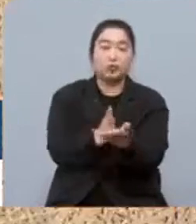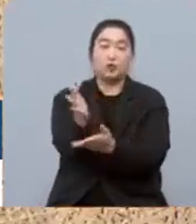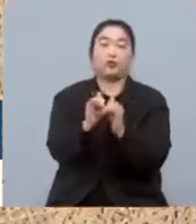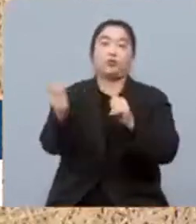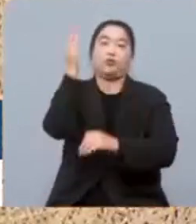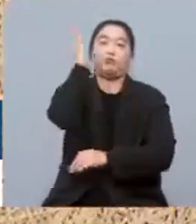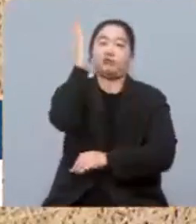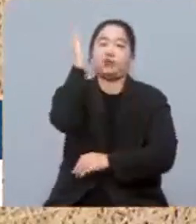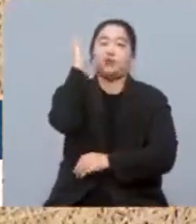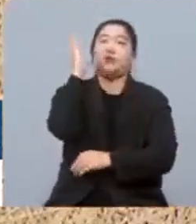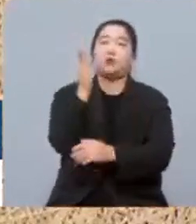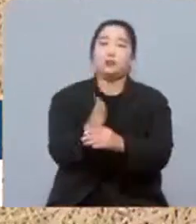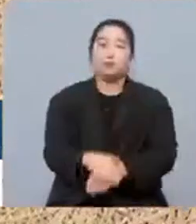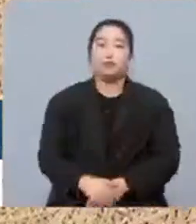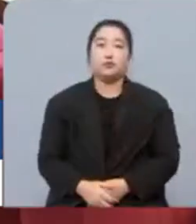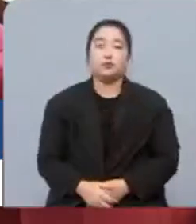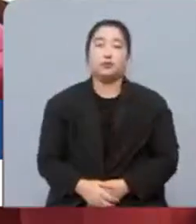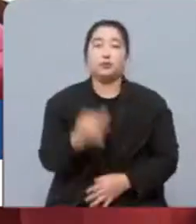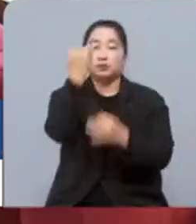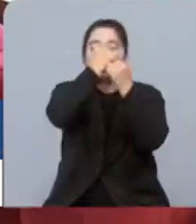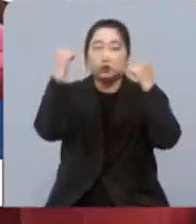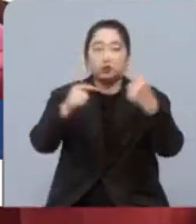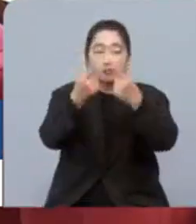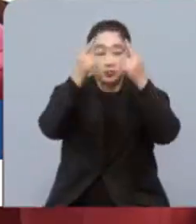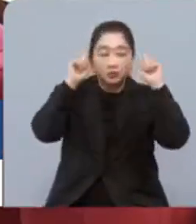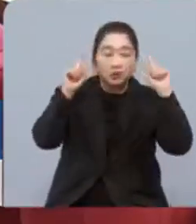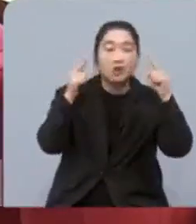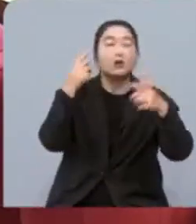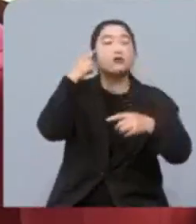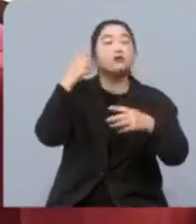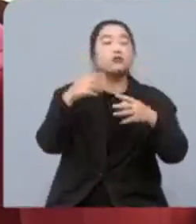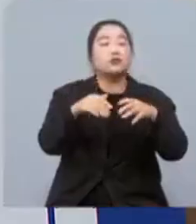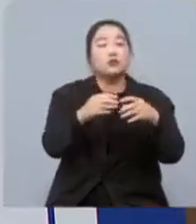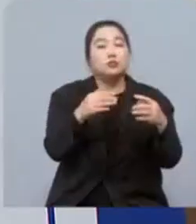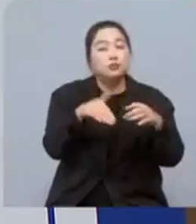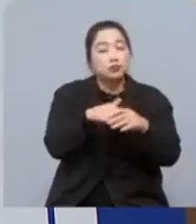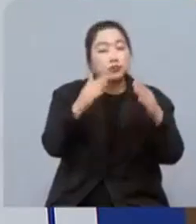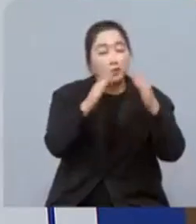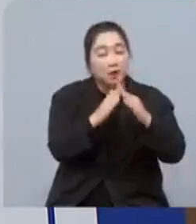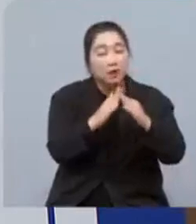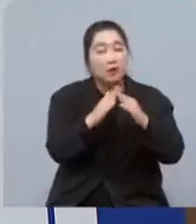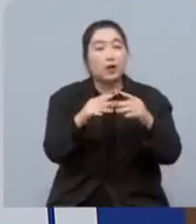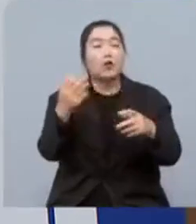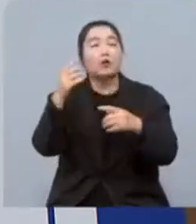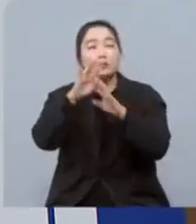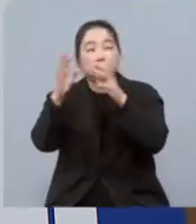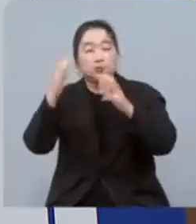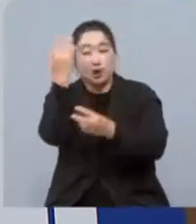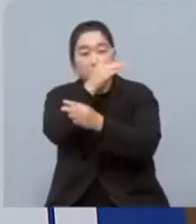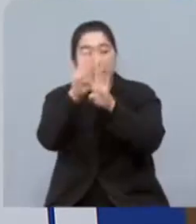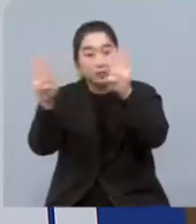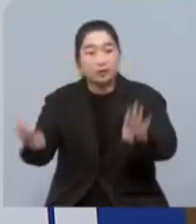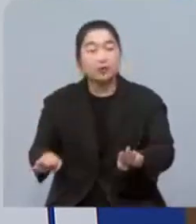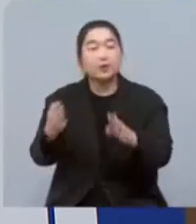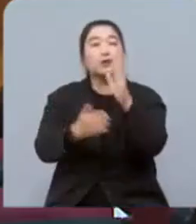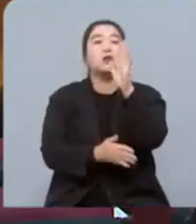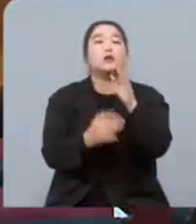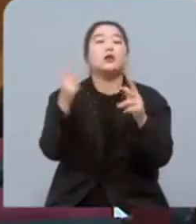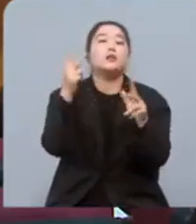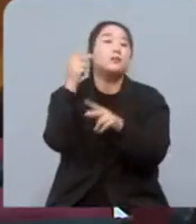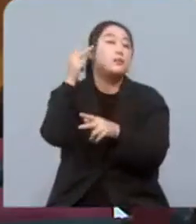강연이 한창입니다. 충북대 국어문화원과 국립청주박물관이 매주 수요일에 진행하는